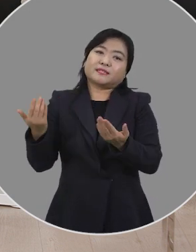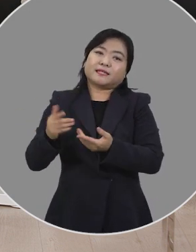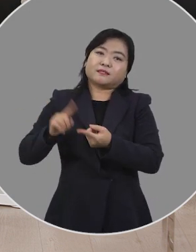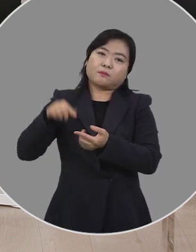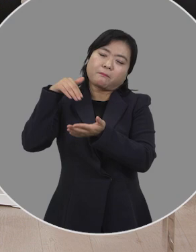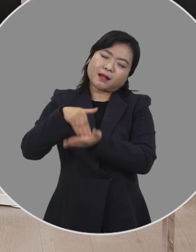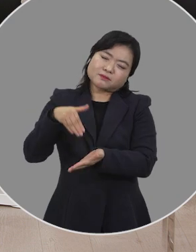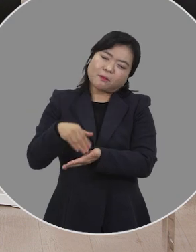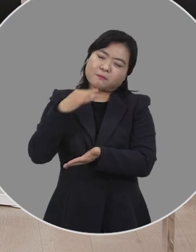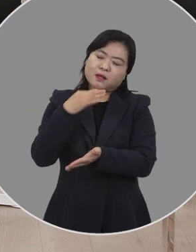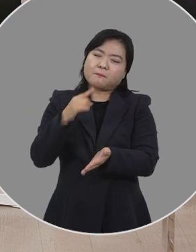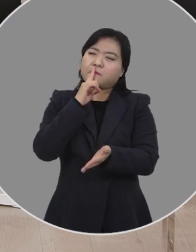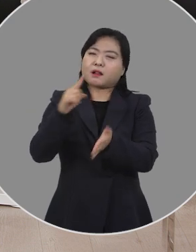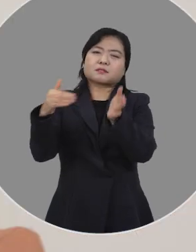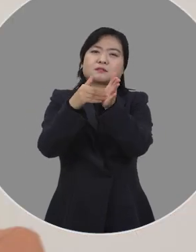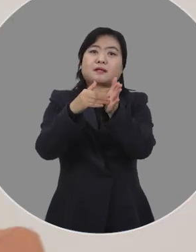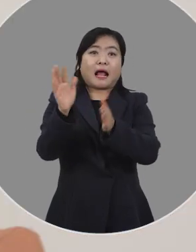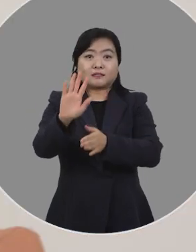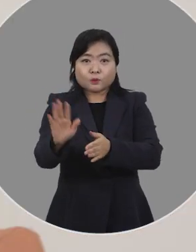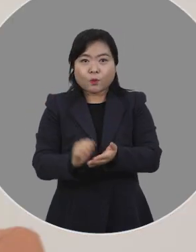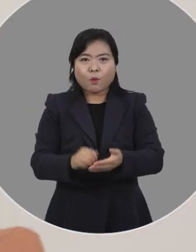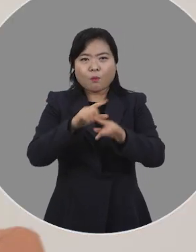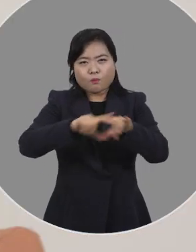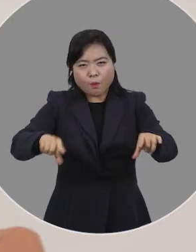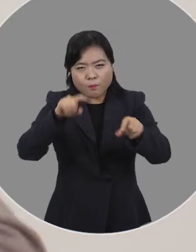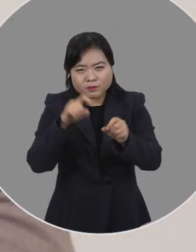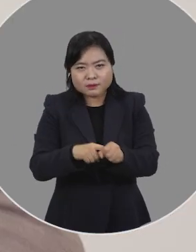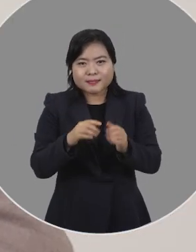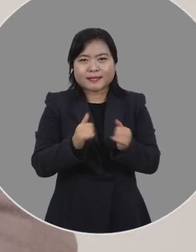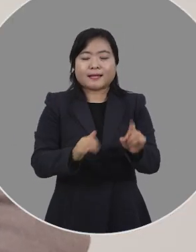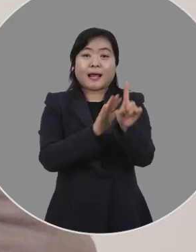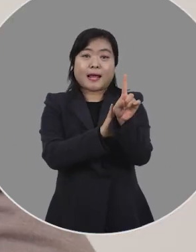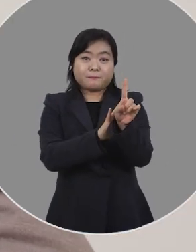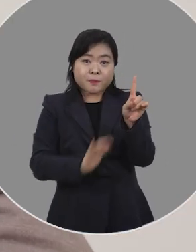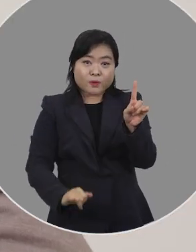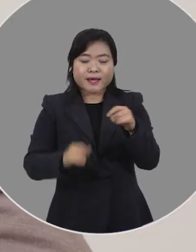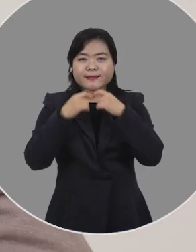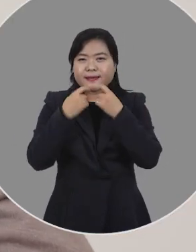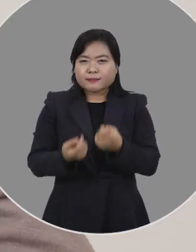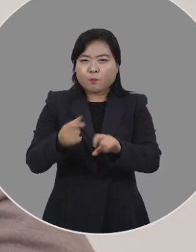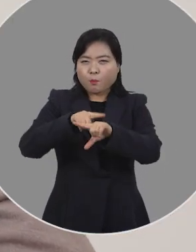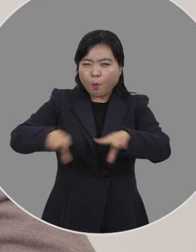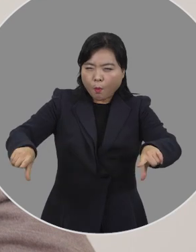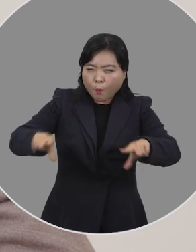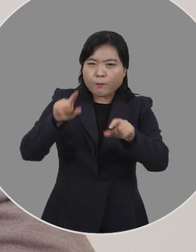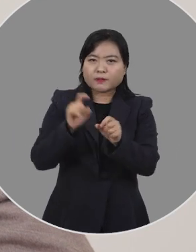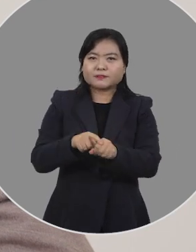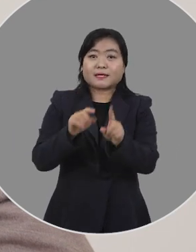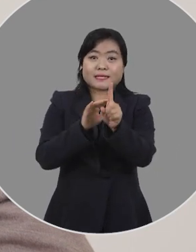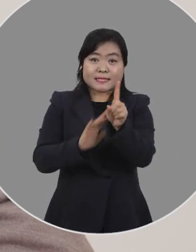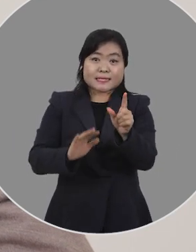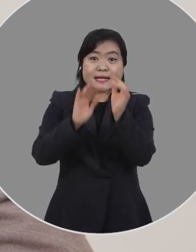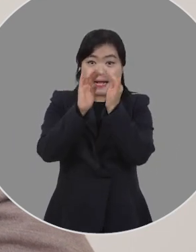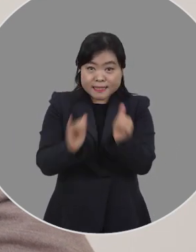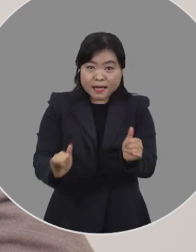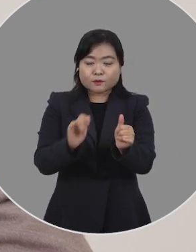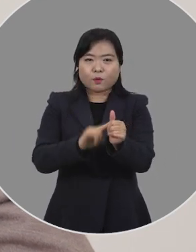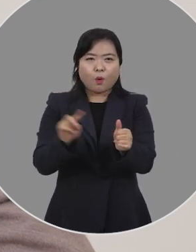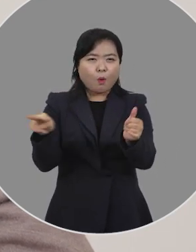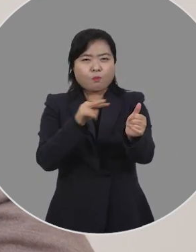반성하는 수준에서 끝나는 게 아니라 네. 아주 보편적 인간, 한 개인을 보편적 인간으로 볼 수